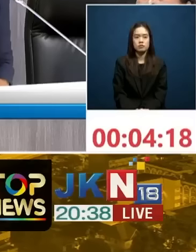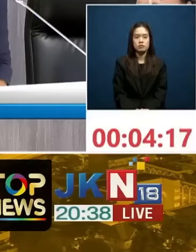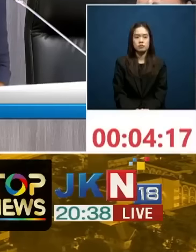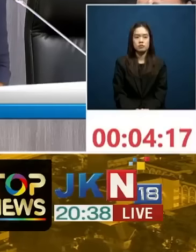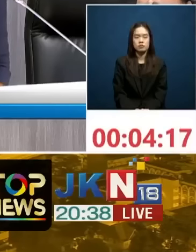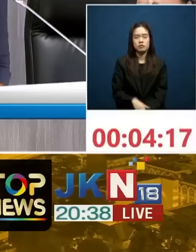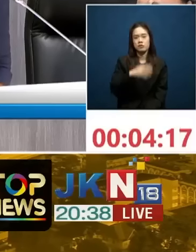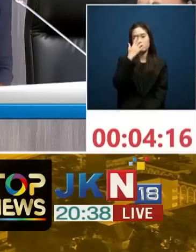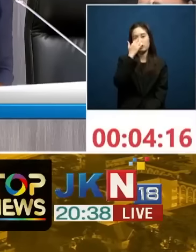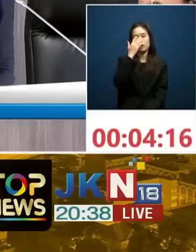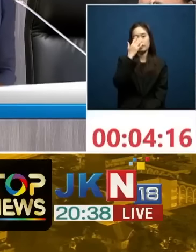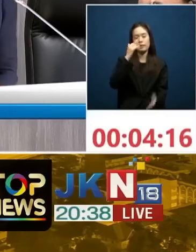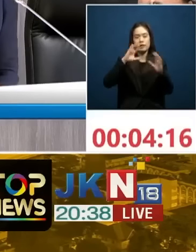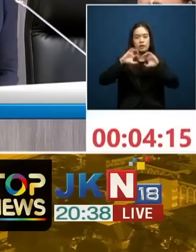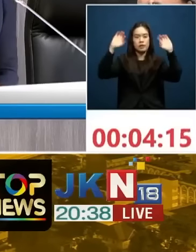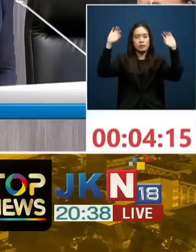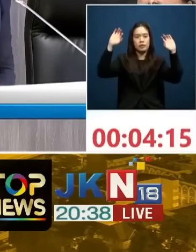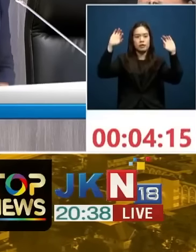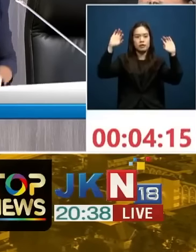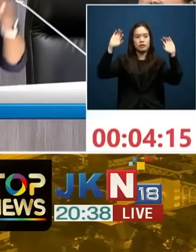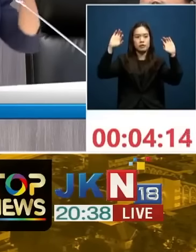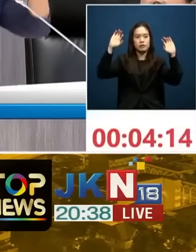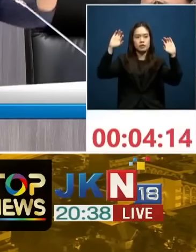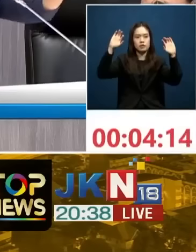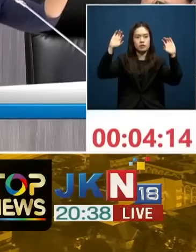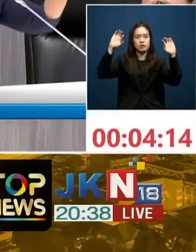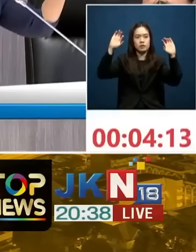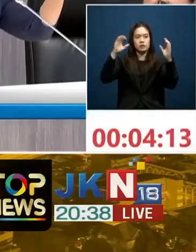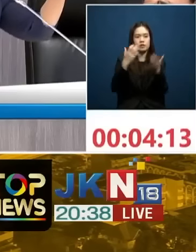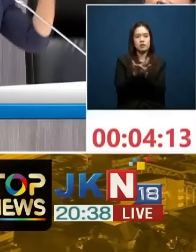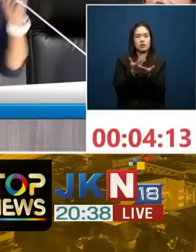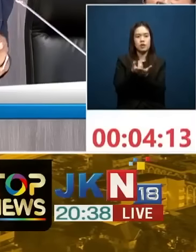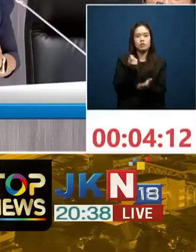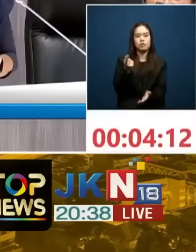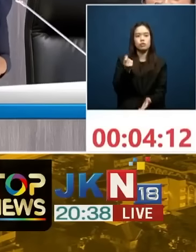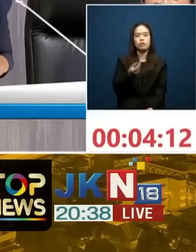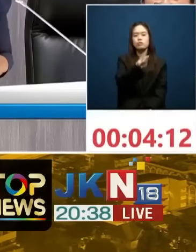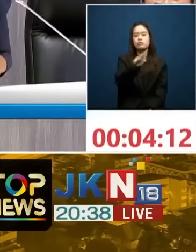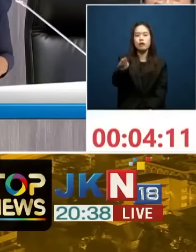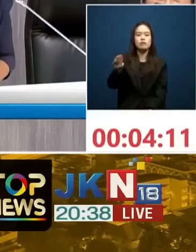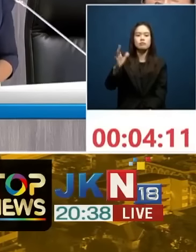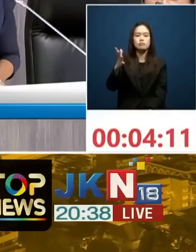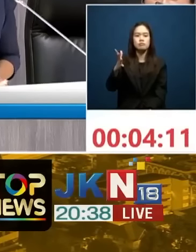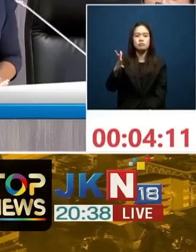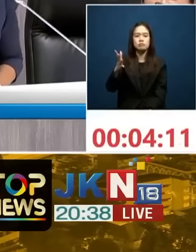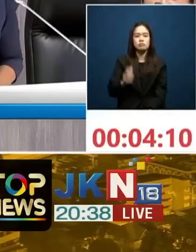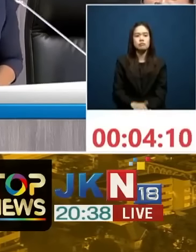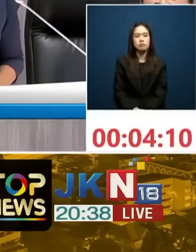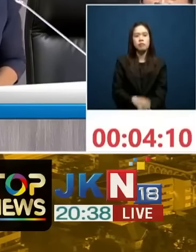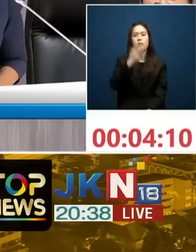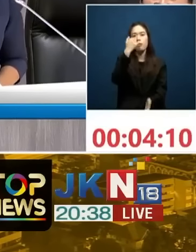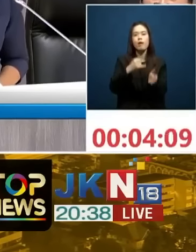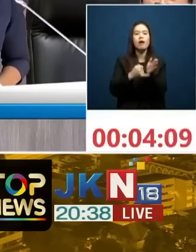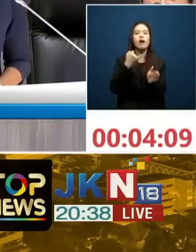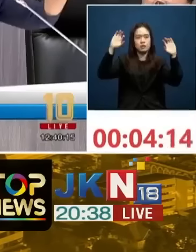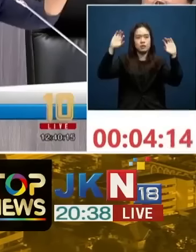การเพิ่มทุกข์ให้กับชาวบ้านหรือเปล่าถ้าแจกเป็นดิจิตอลวอลเล็ตเพราะเท่าที่คุยมาเนี่ยชาวบ้านงงไปหมด ใช่ ไหม ใช้